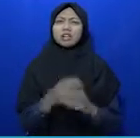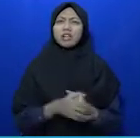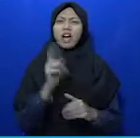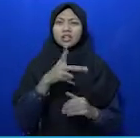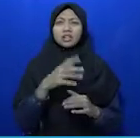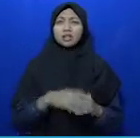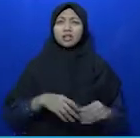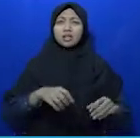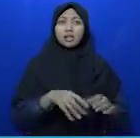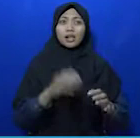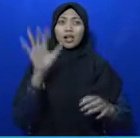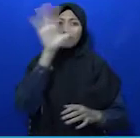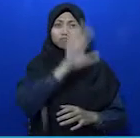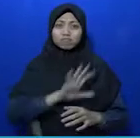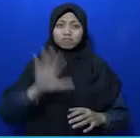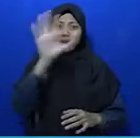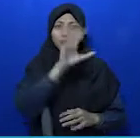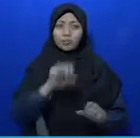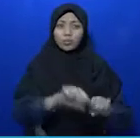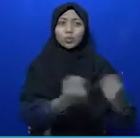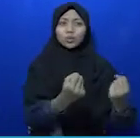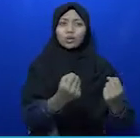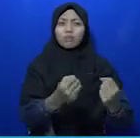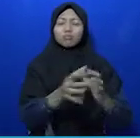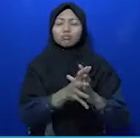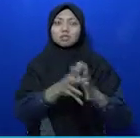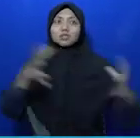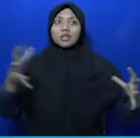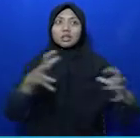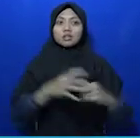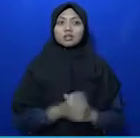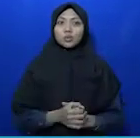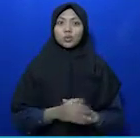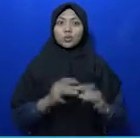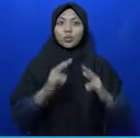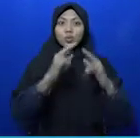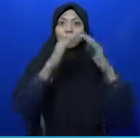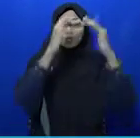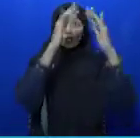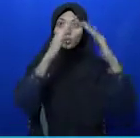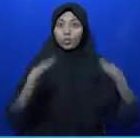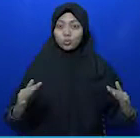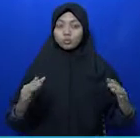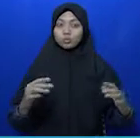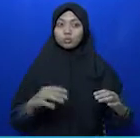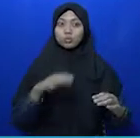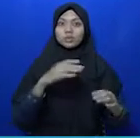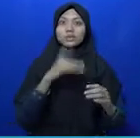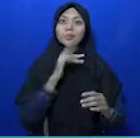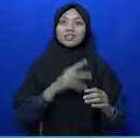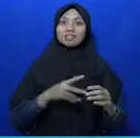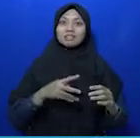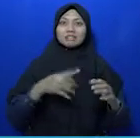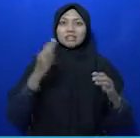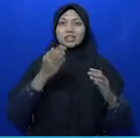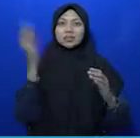yang sangat masif tadi. Jadi dulu gunung yang itu kemudian dipapras dan sekarang seperti